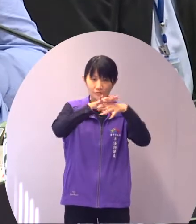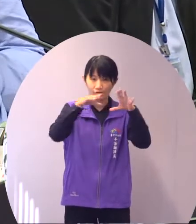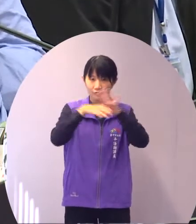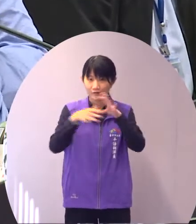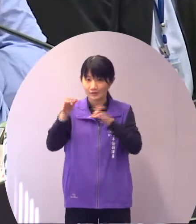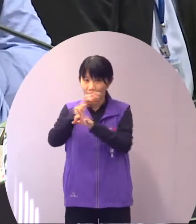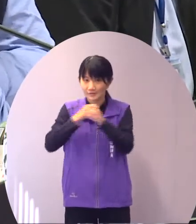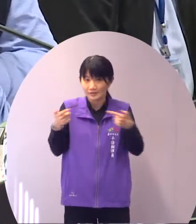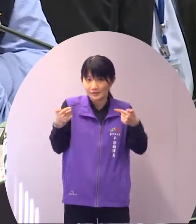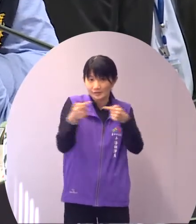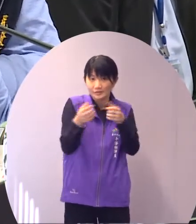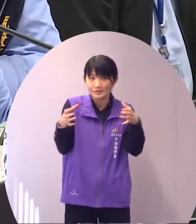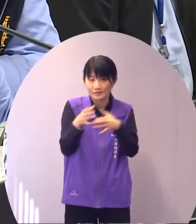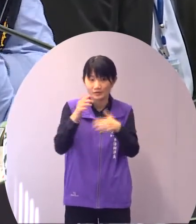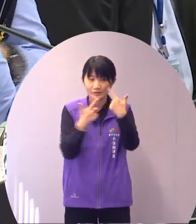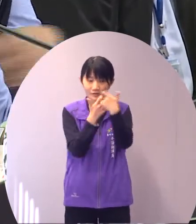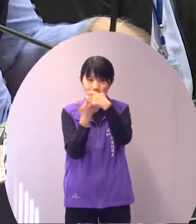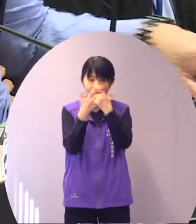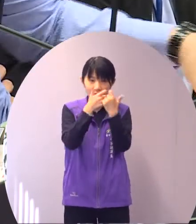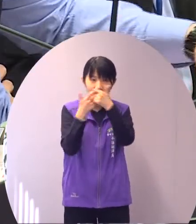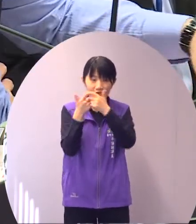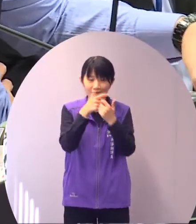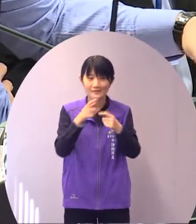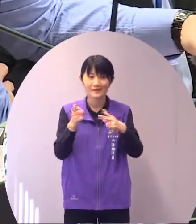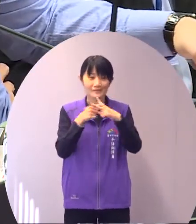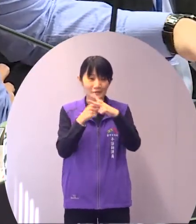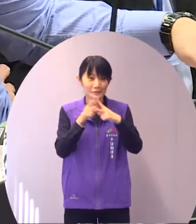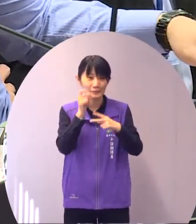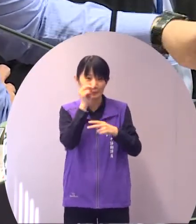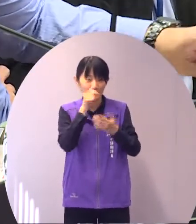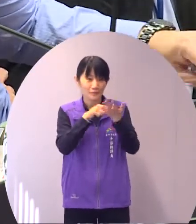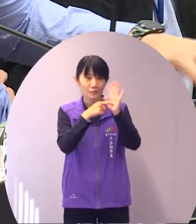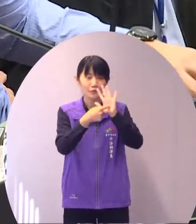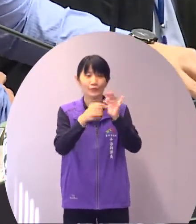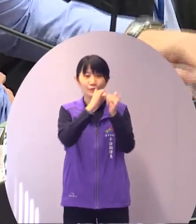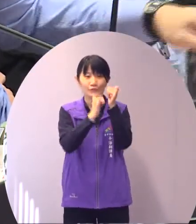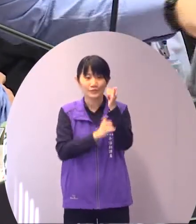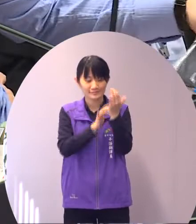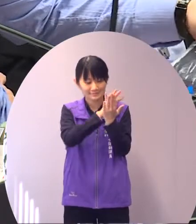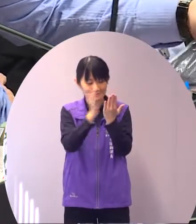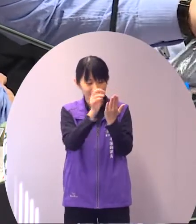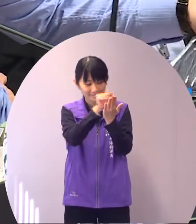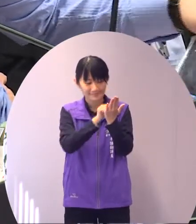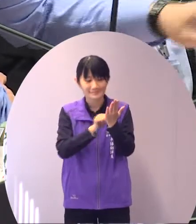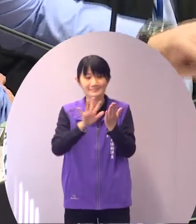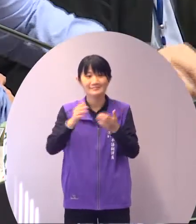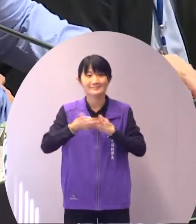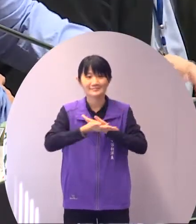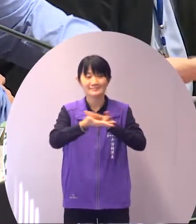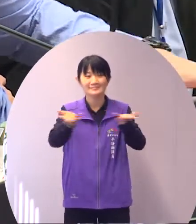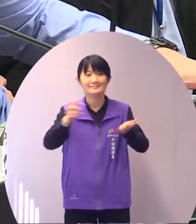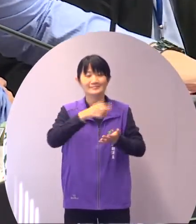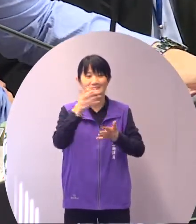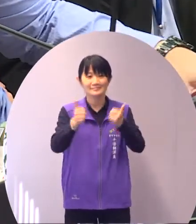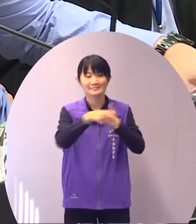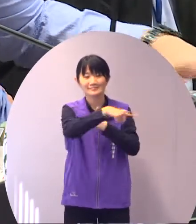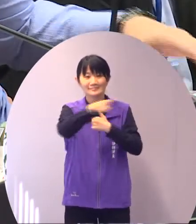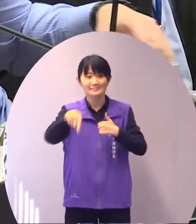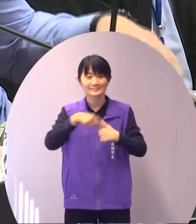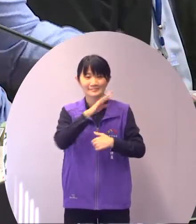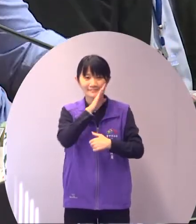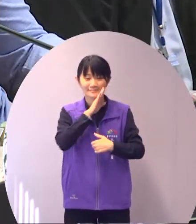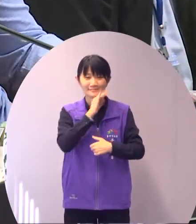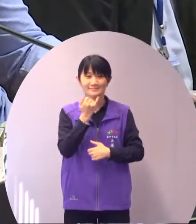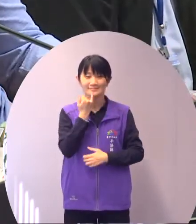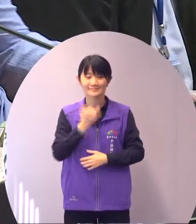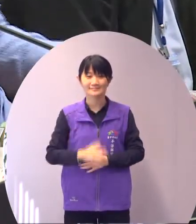展的基底所呈现的一些小小的成就，也有一些小故事跟大家分享，在这边分送给各个机关代表来参阅，也